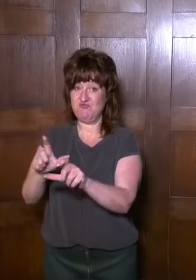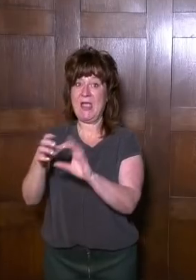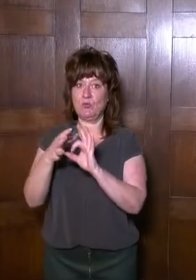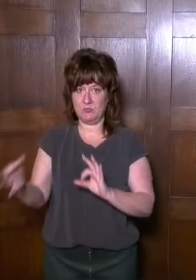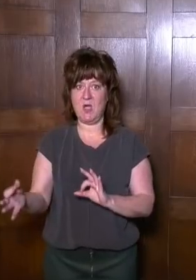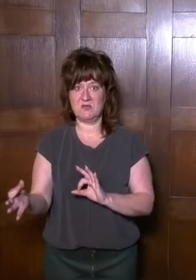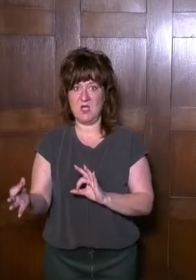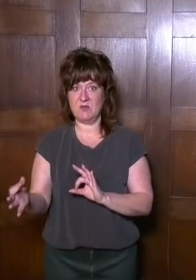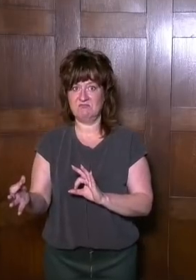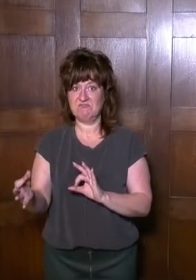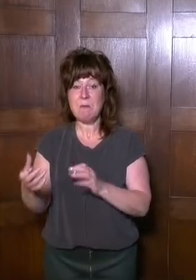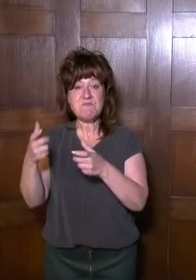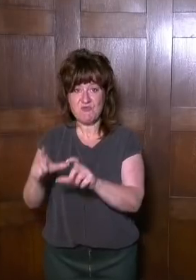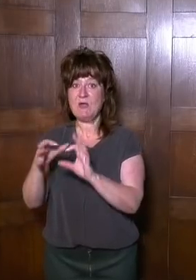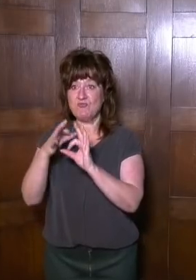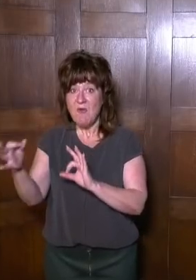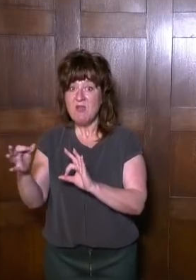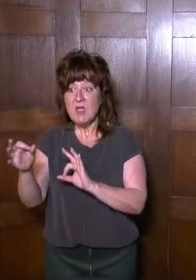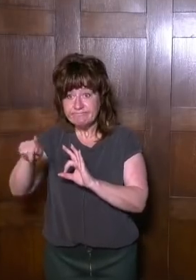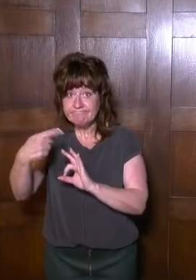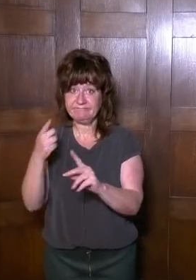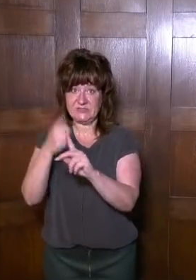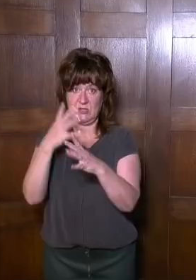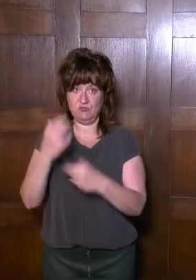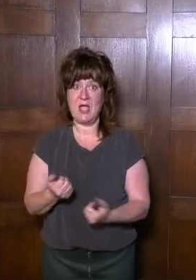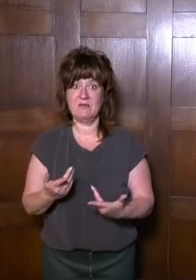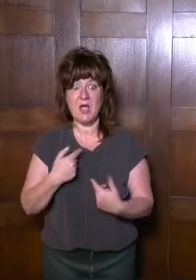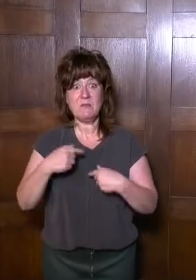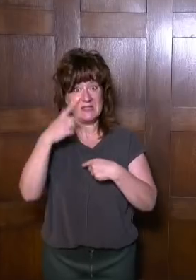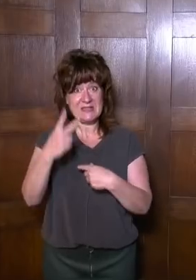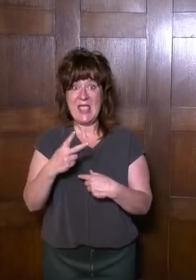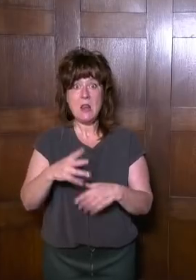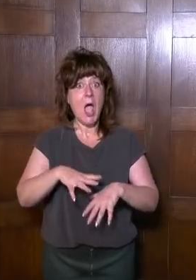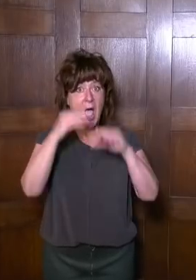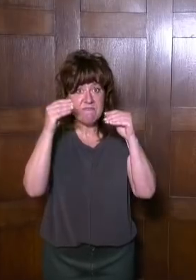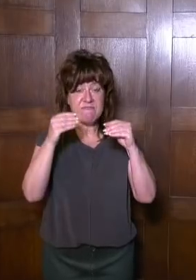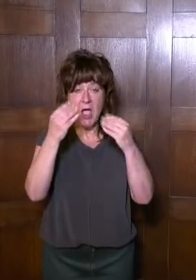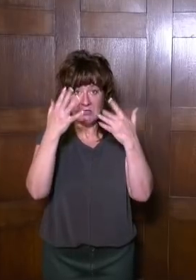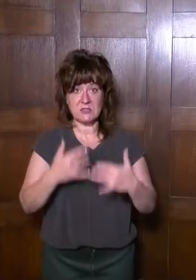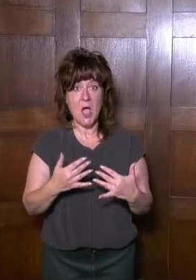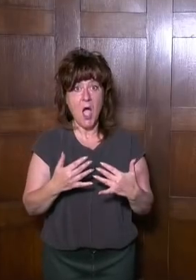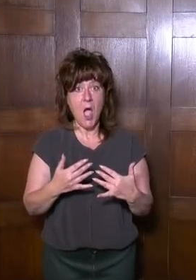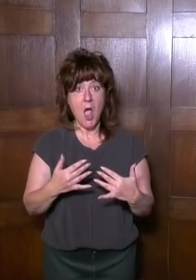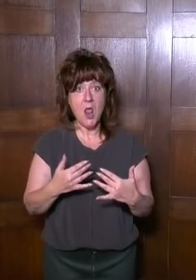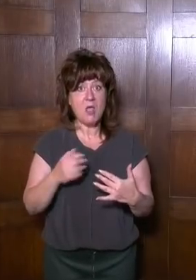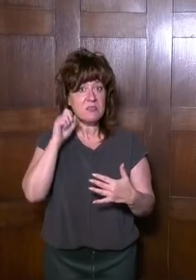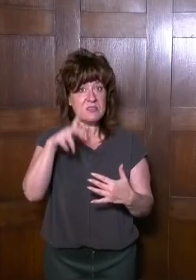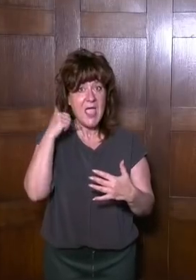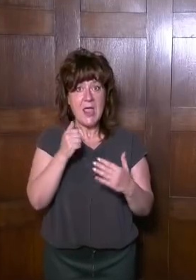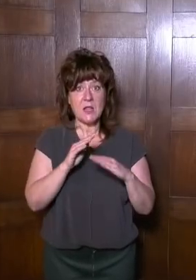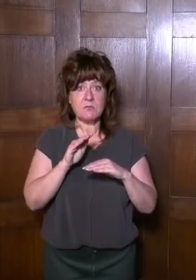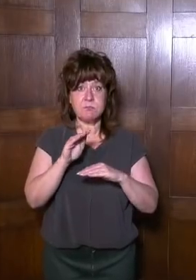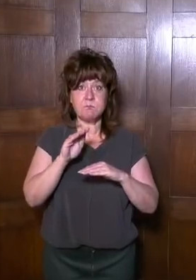die verhangen wurden. Denn wir haben ja gesehen, am Anfang gingen die Zahlen ja täglich in erschreckender Höhe nach oben. Und wir